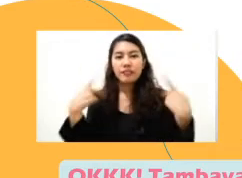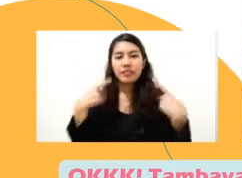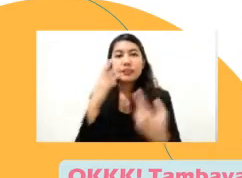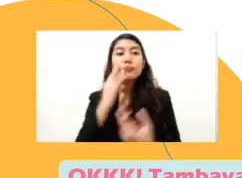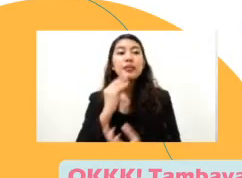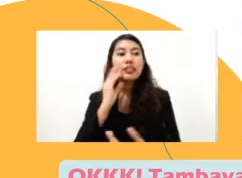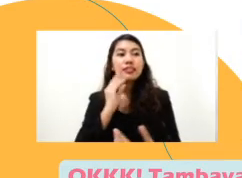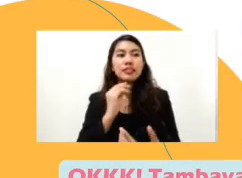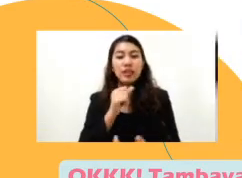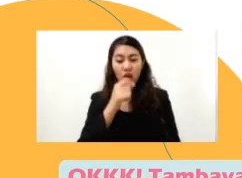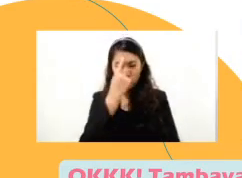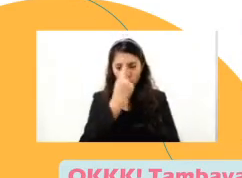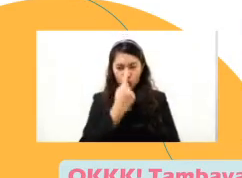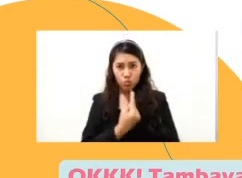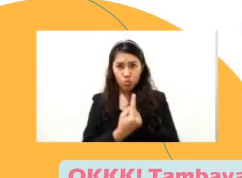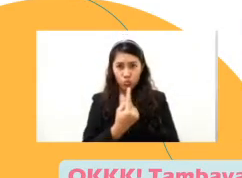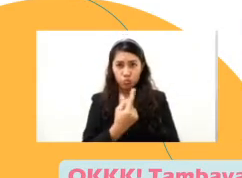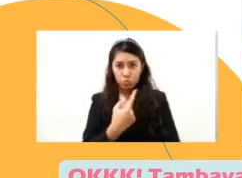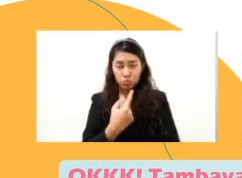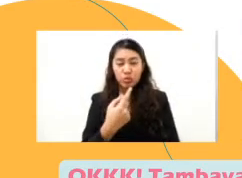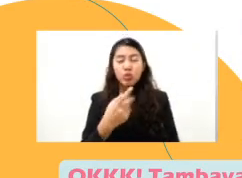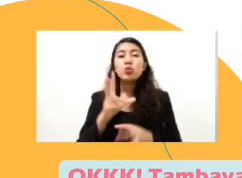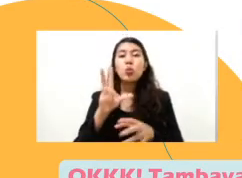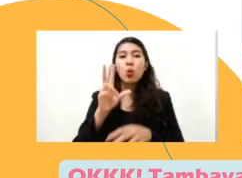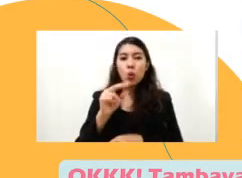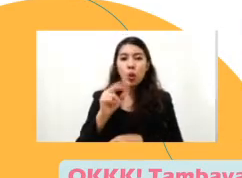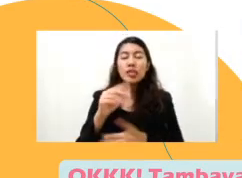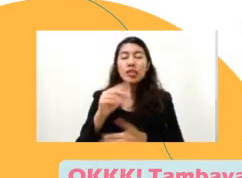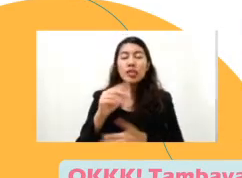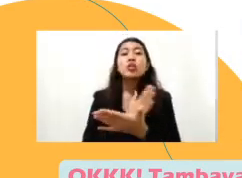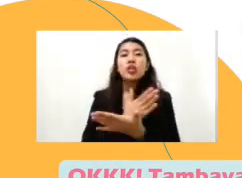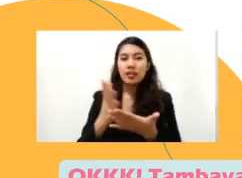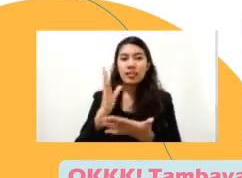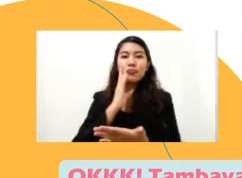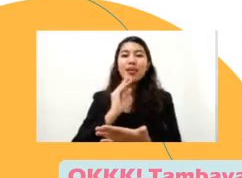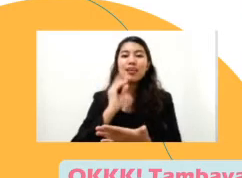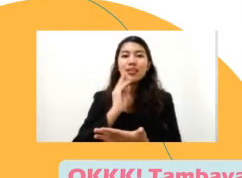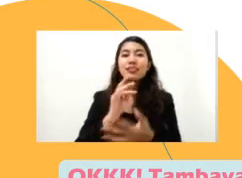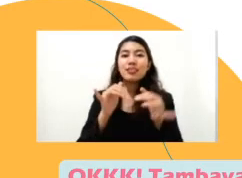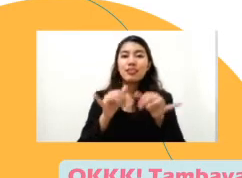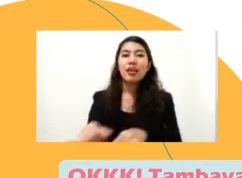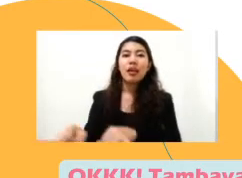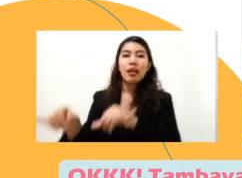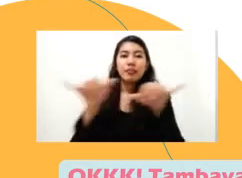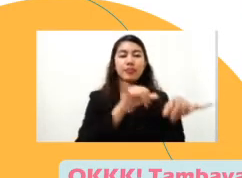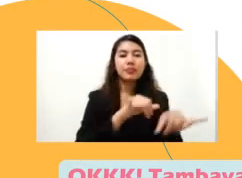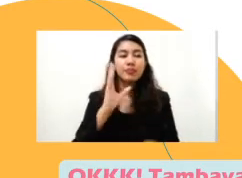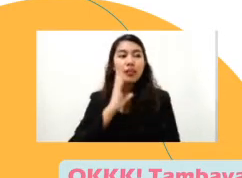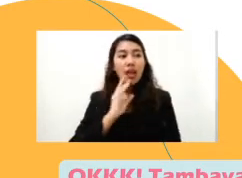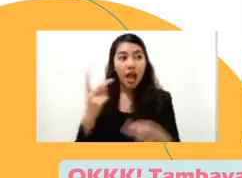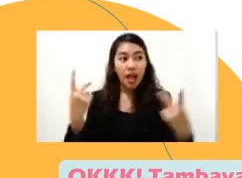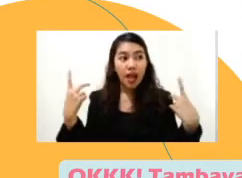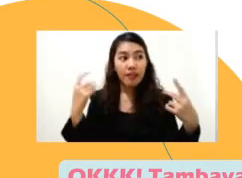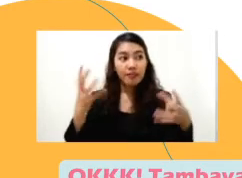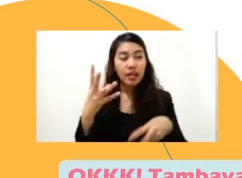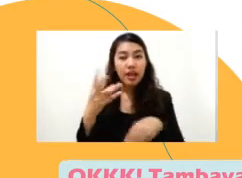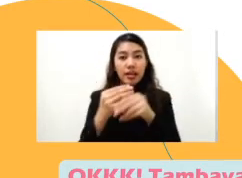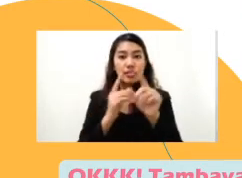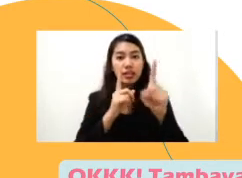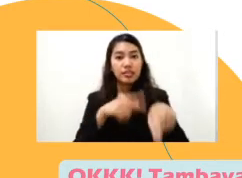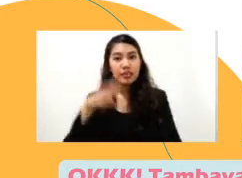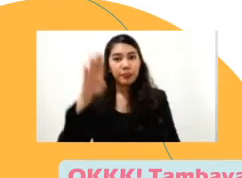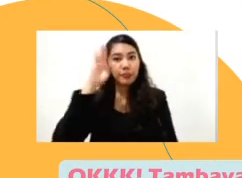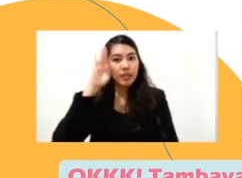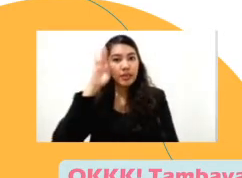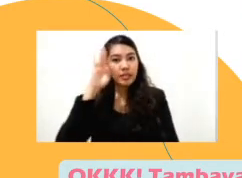mga pagdapa. Ito ay shared experience. Meron po bang gustong idagdag si Kuya Brian, si